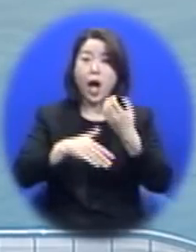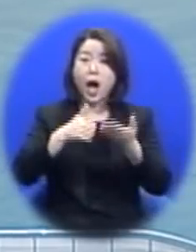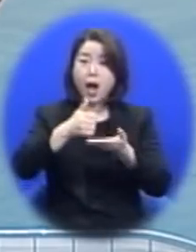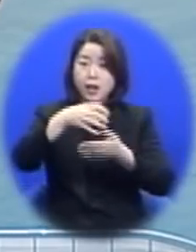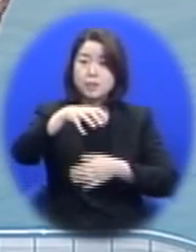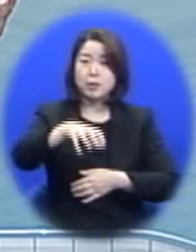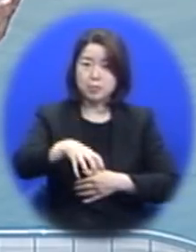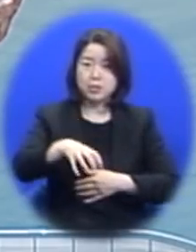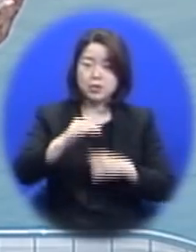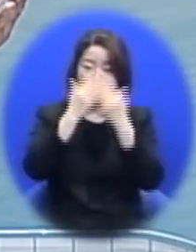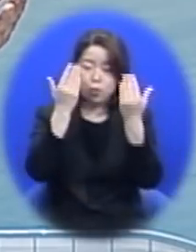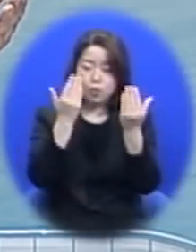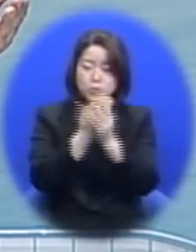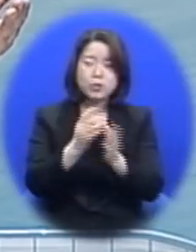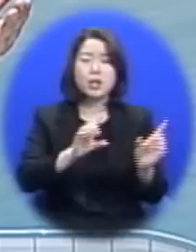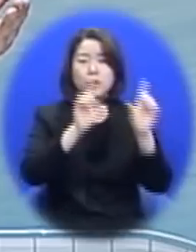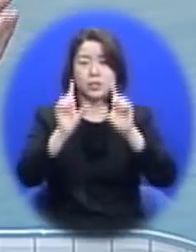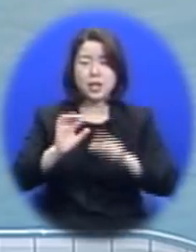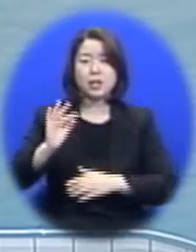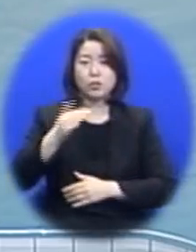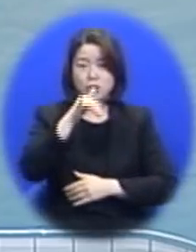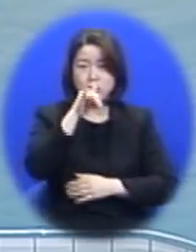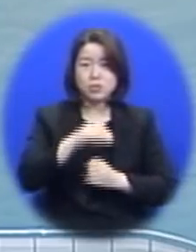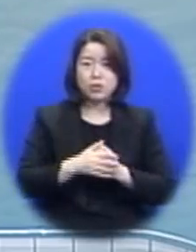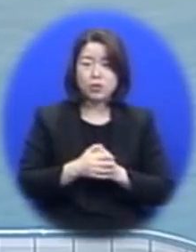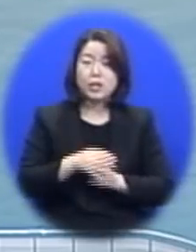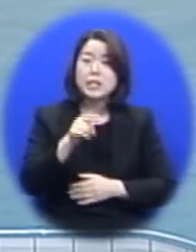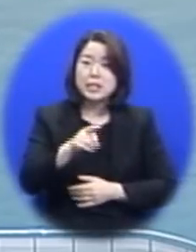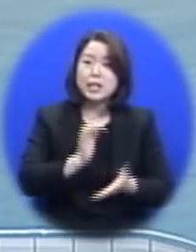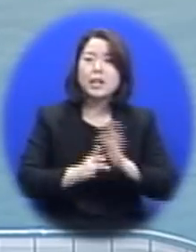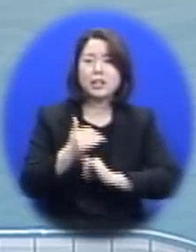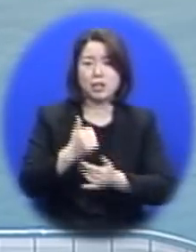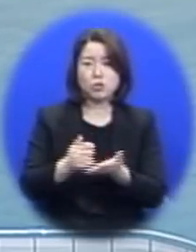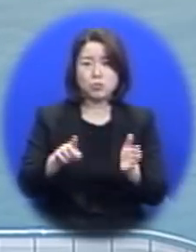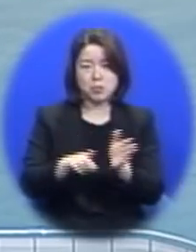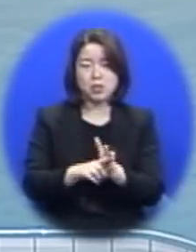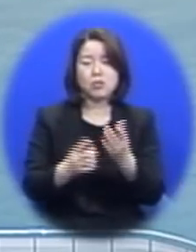정말 온전하게 살게 돼요. 이것이 예수 믿는 것입니다.